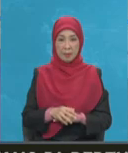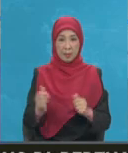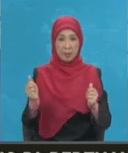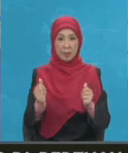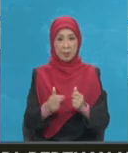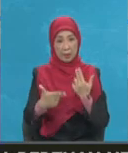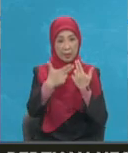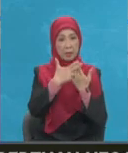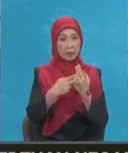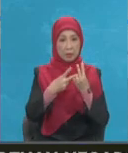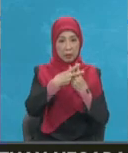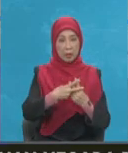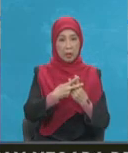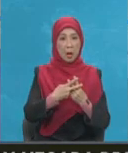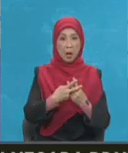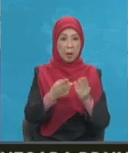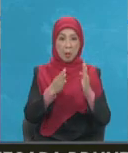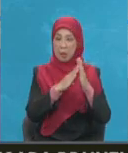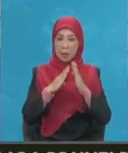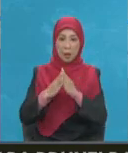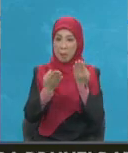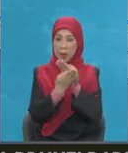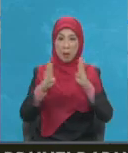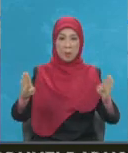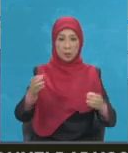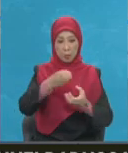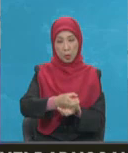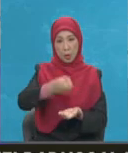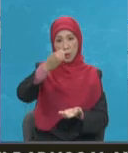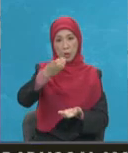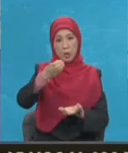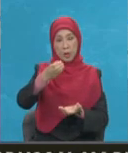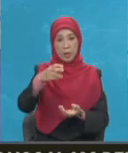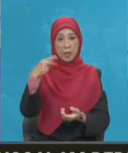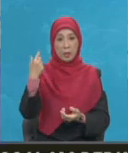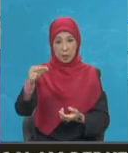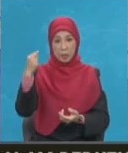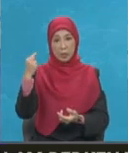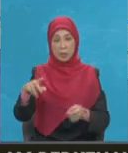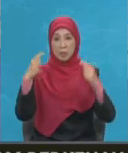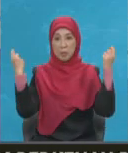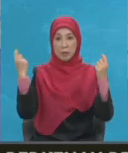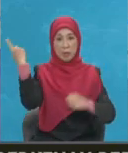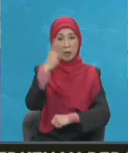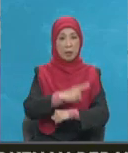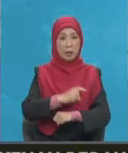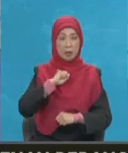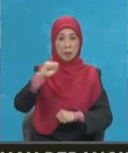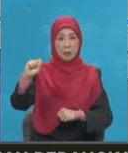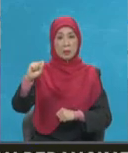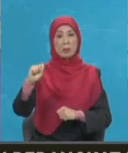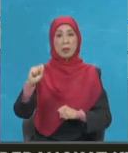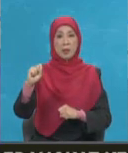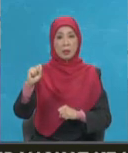Dengan hashtag Bandarku Bersih dan Bebas Botol Plastik, Green Brunei antara yang terlibat dalam sambutan hari ulang tahun Hari Kebangsaan Negara